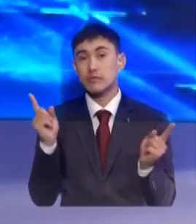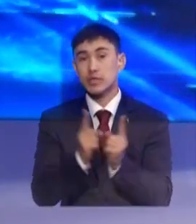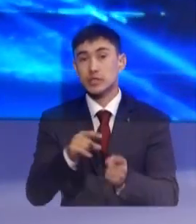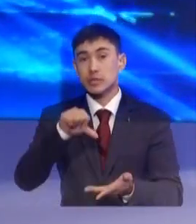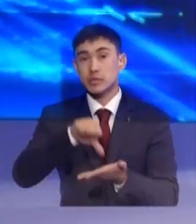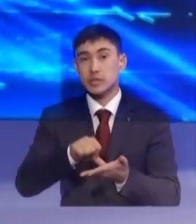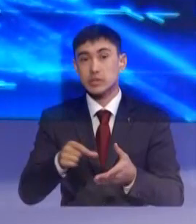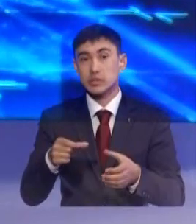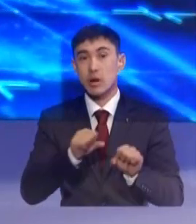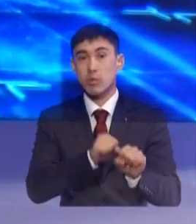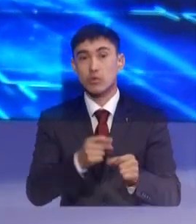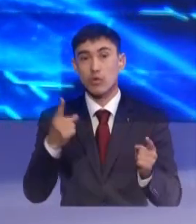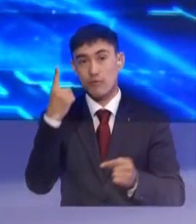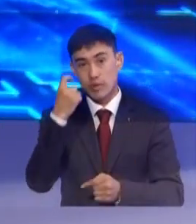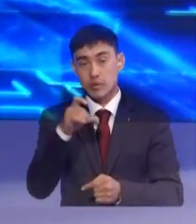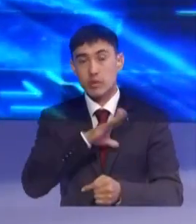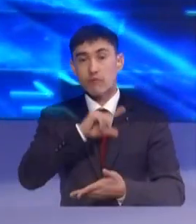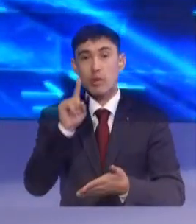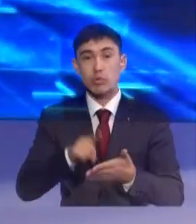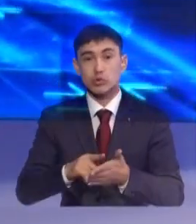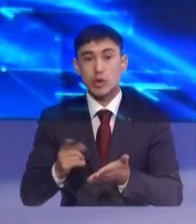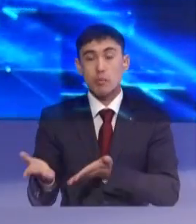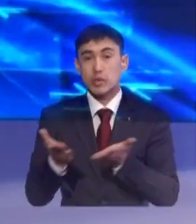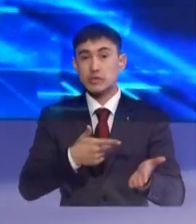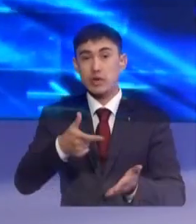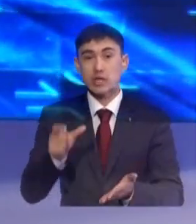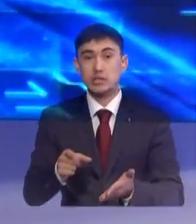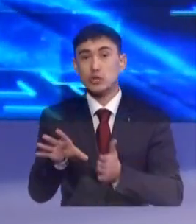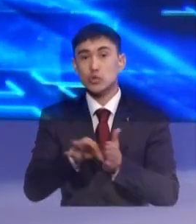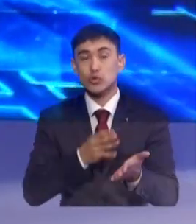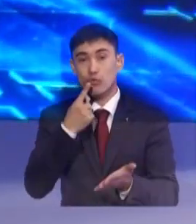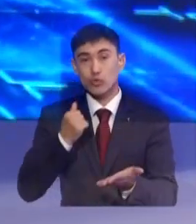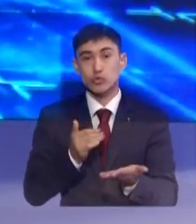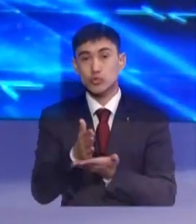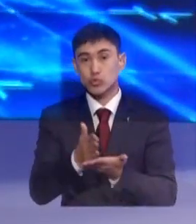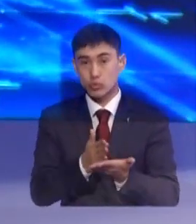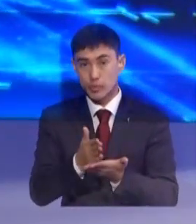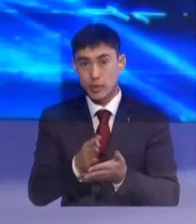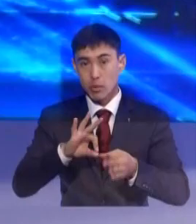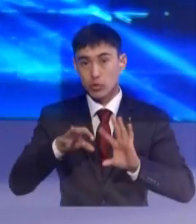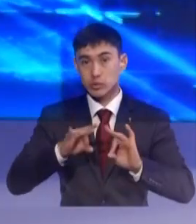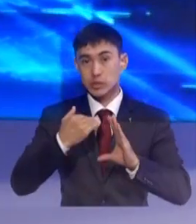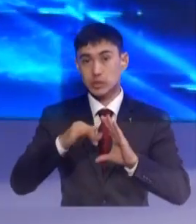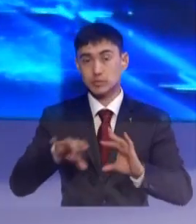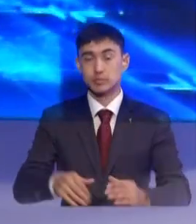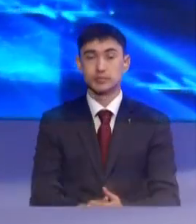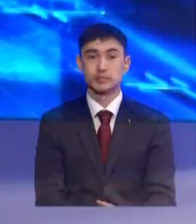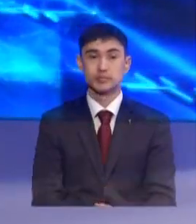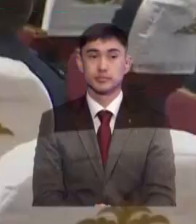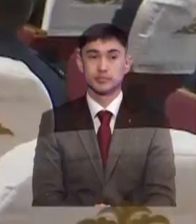встречи представителей оборонного ведомства стал вопрос призыва граждан на срочную воинскую службу. Подробности в сюжете.